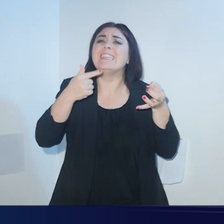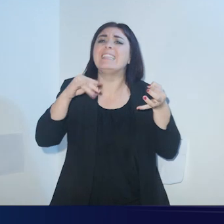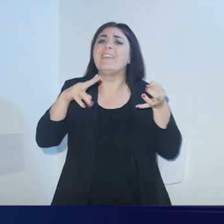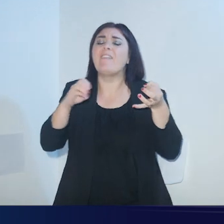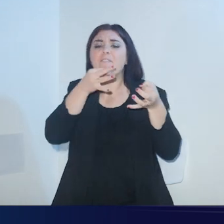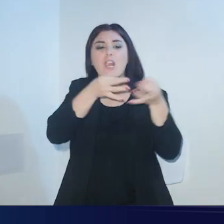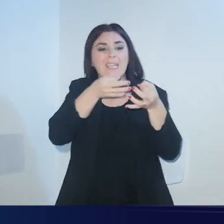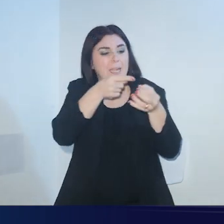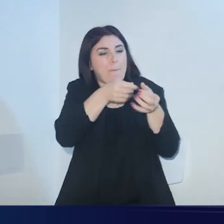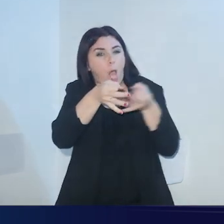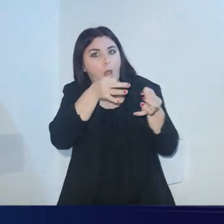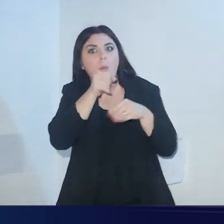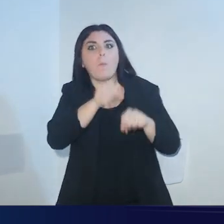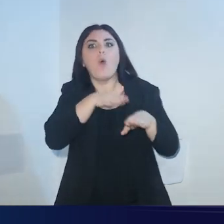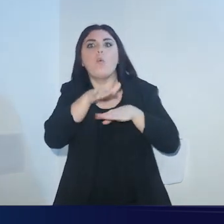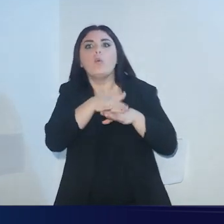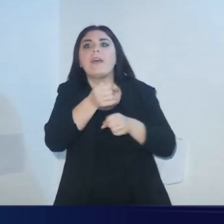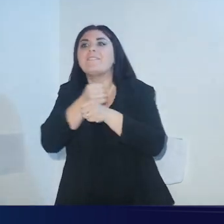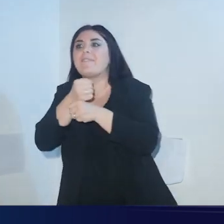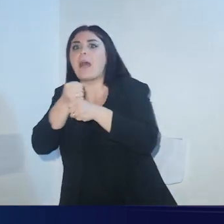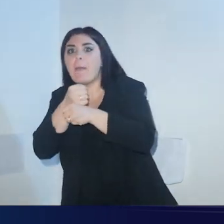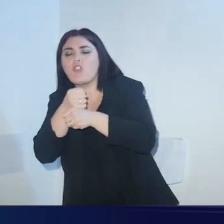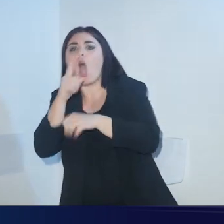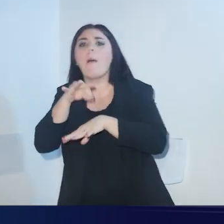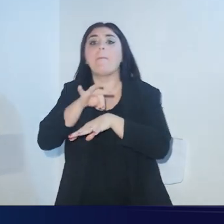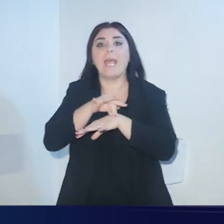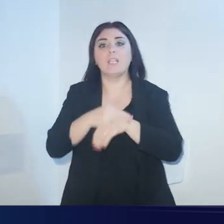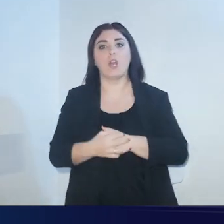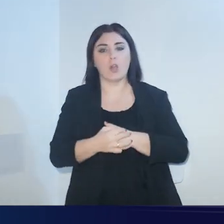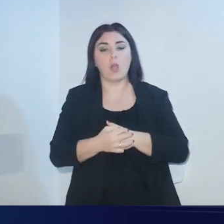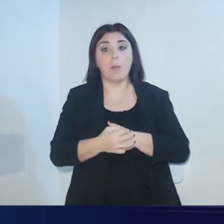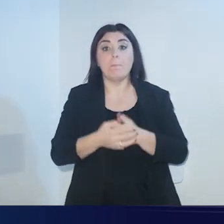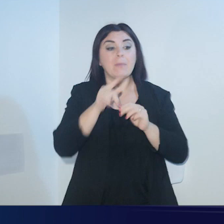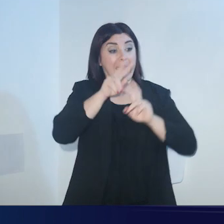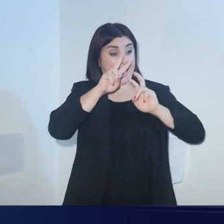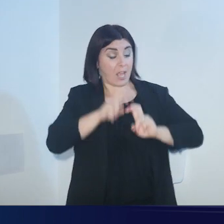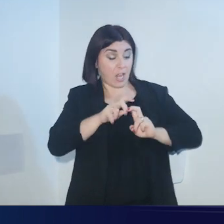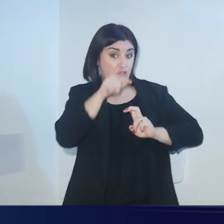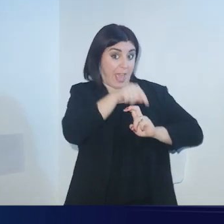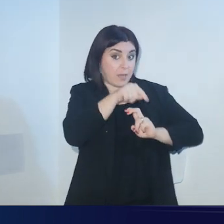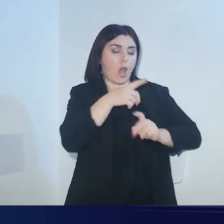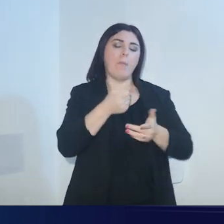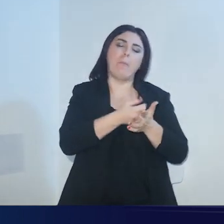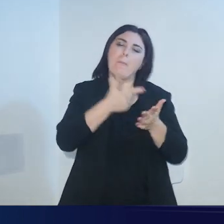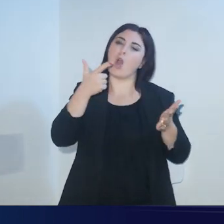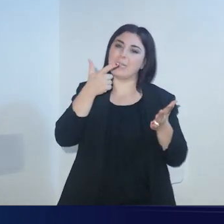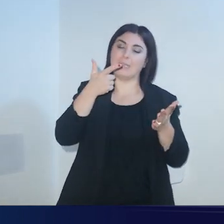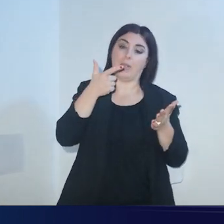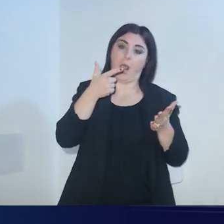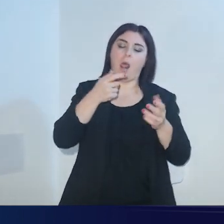possono essere usate nel settore farmaceutico e nel settore medico. Ovviamente per una ricerca di questo tipo è importante